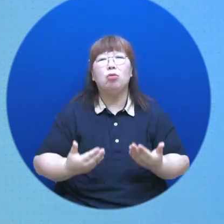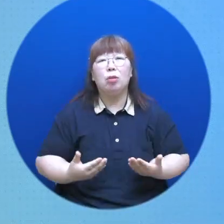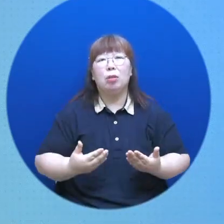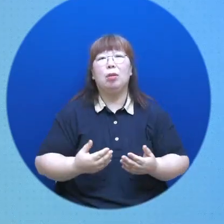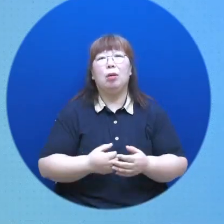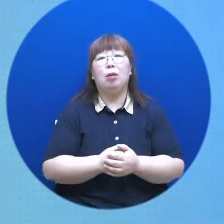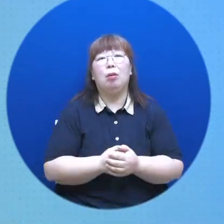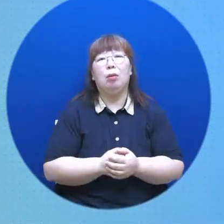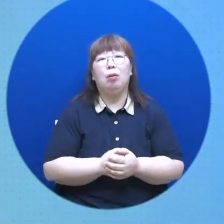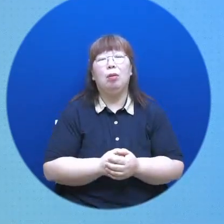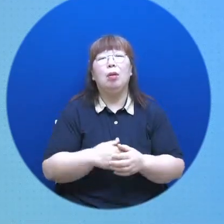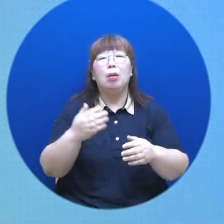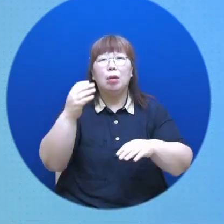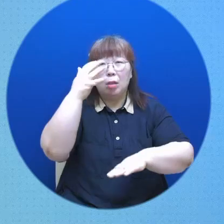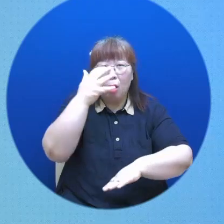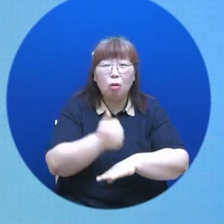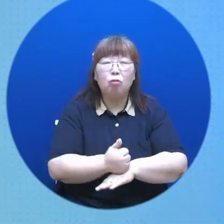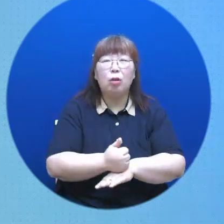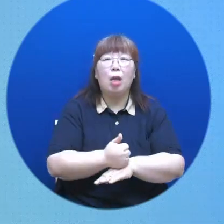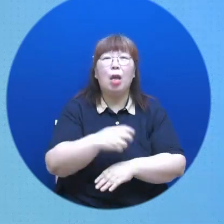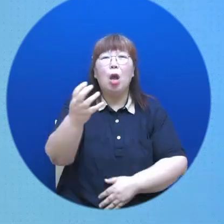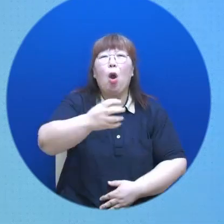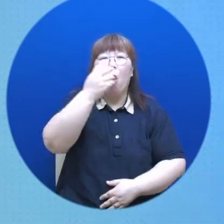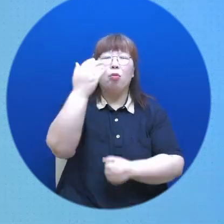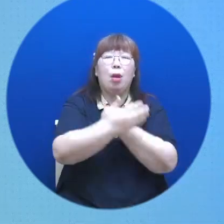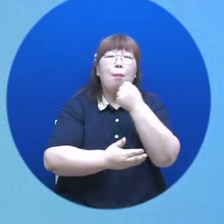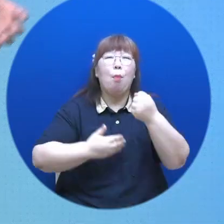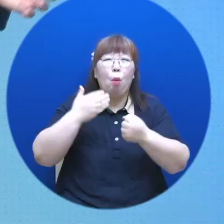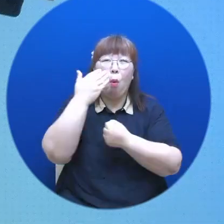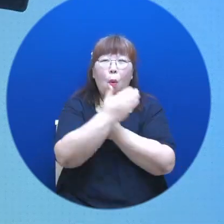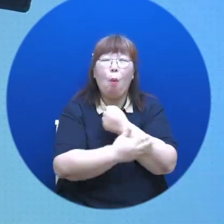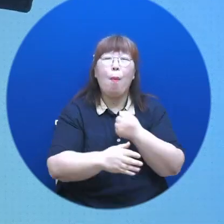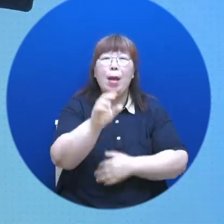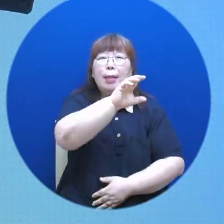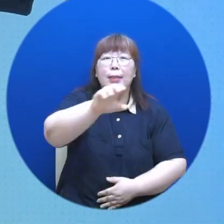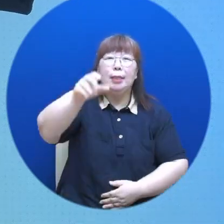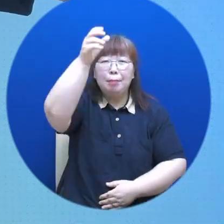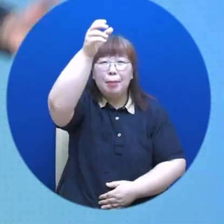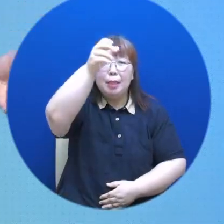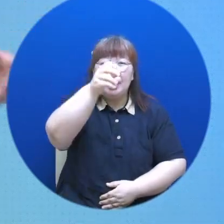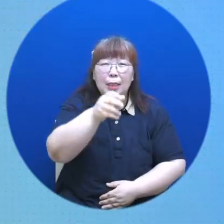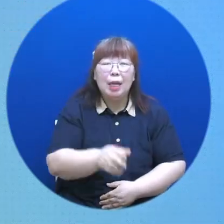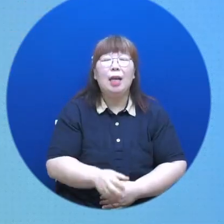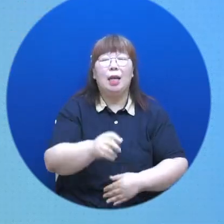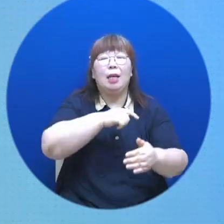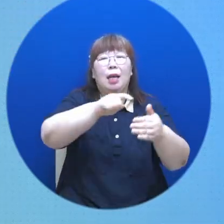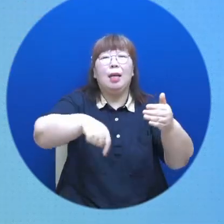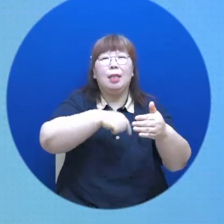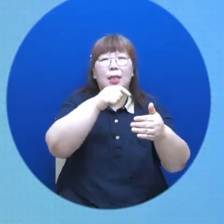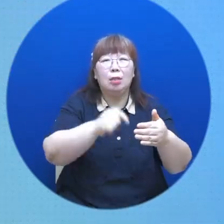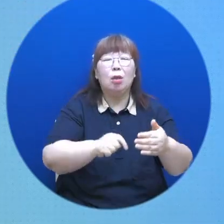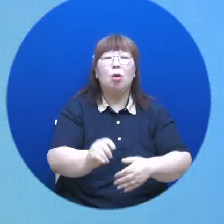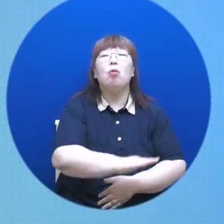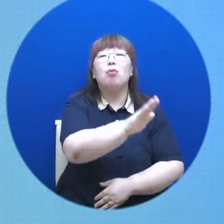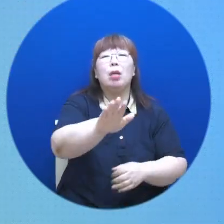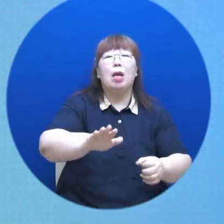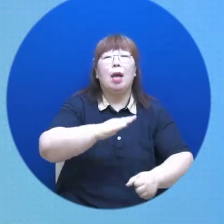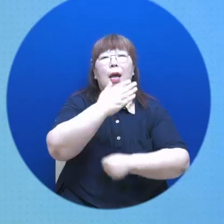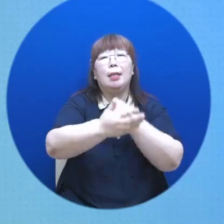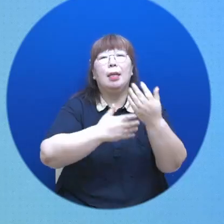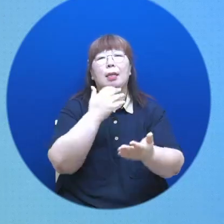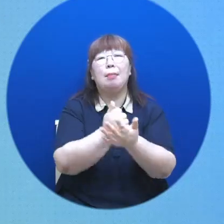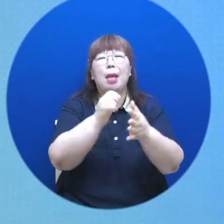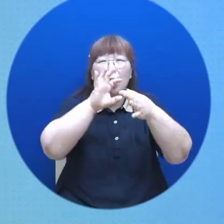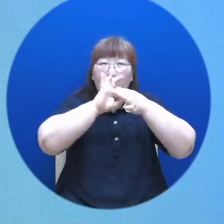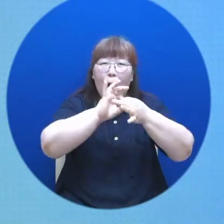것입니다. 그리하여 성육신과 십자가의 이 놀라운 신비 안에서 우리가 하나님과의